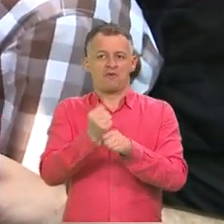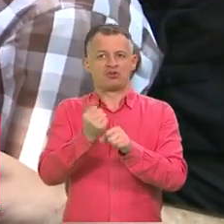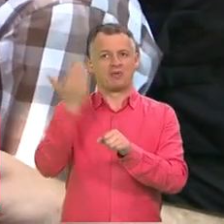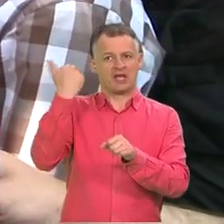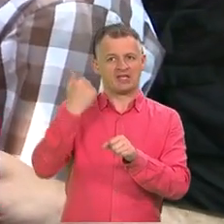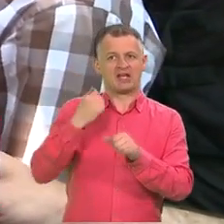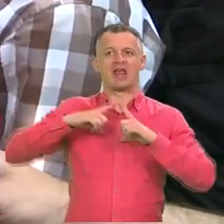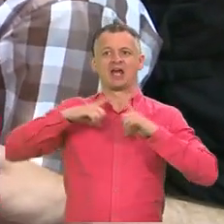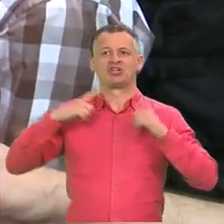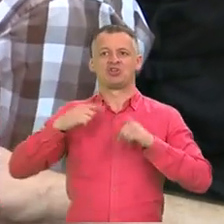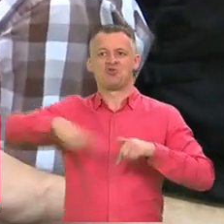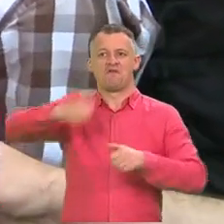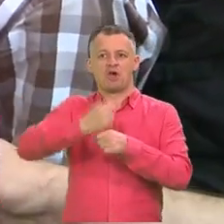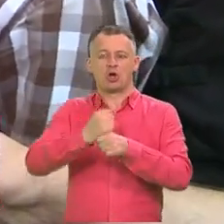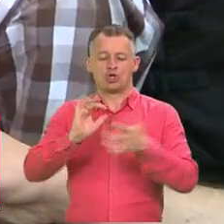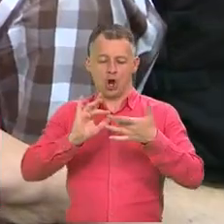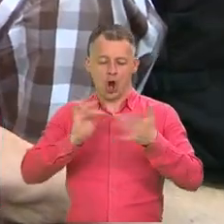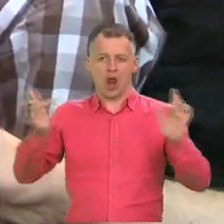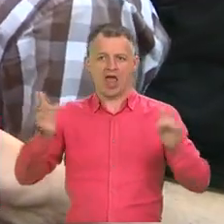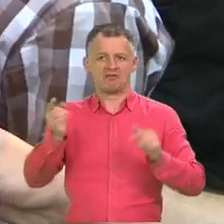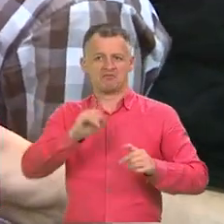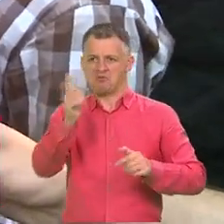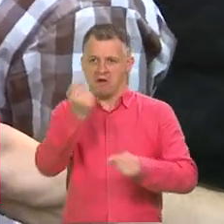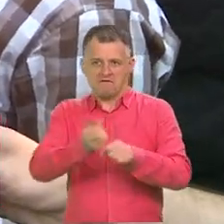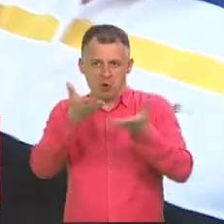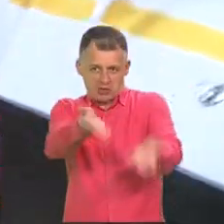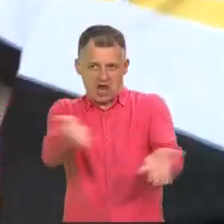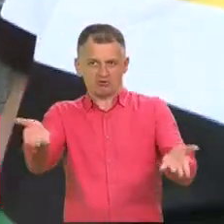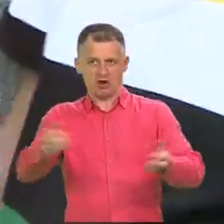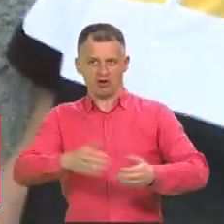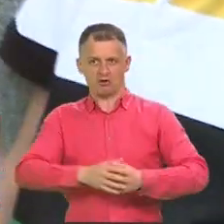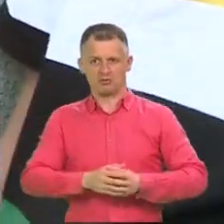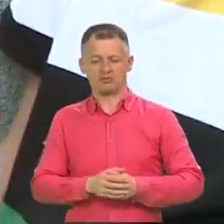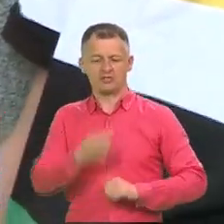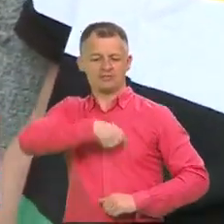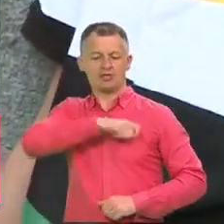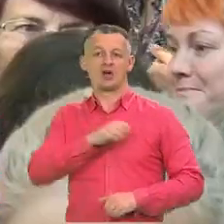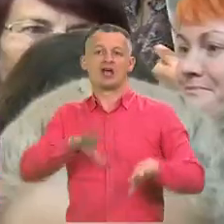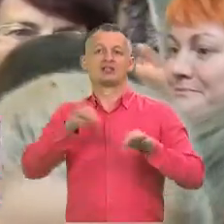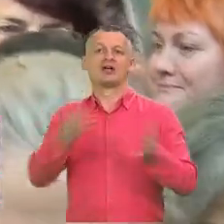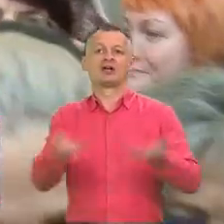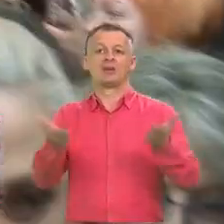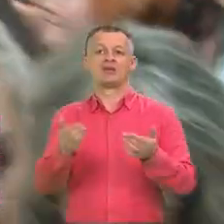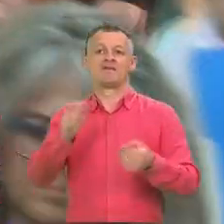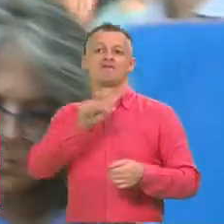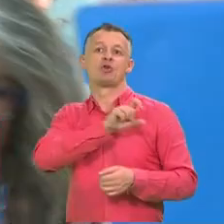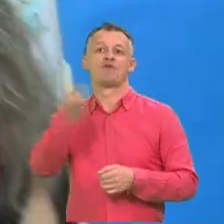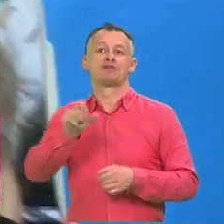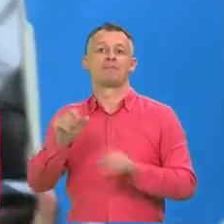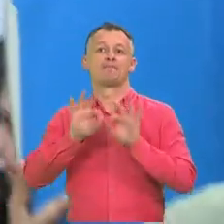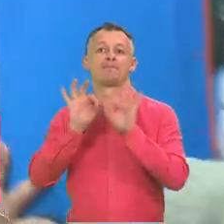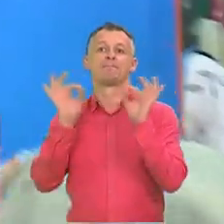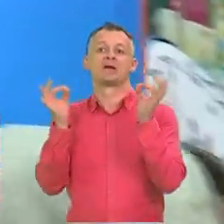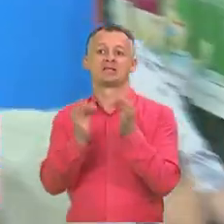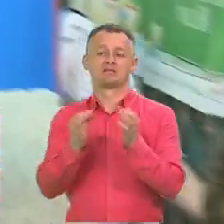creșă făceam online. Da. Noi n-am făcut denorocirea asta niciodată. Inspectoratul a găsit repede vinovații, părinții. Dar nu-i